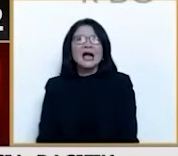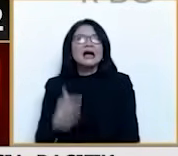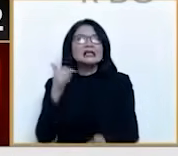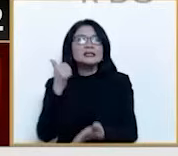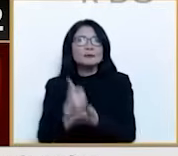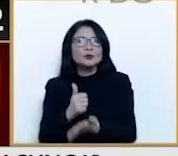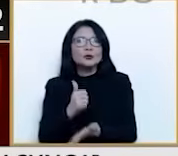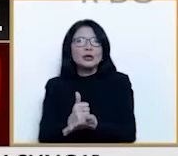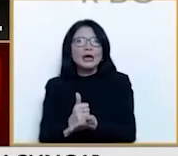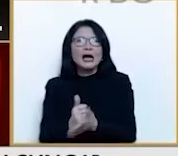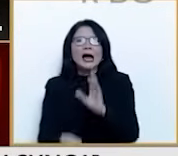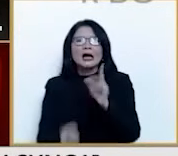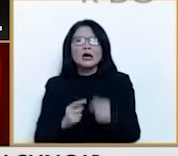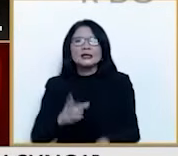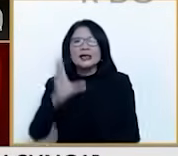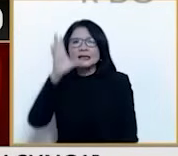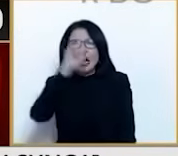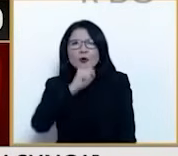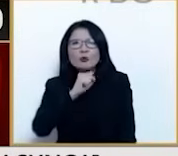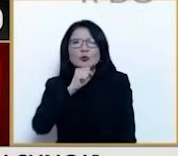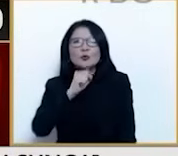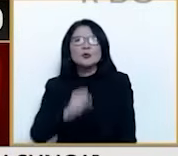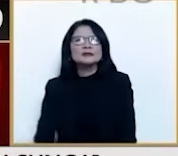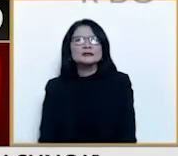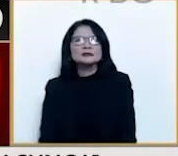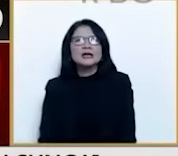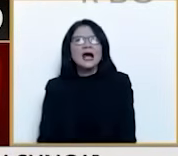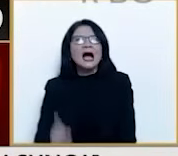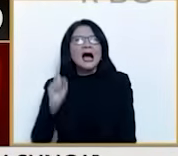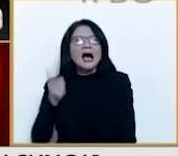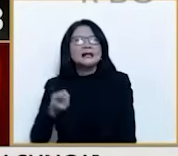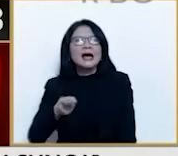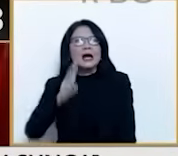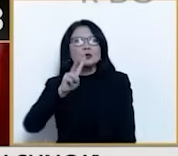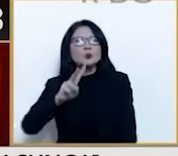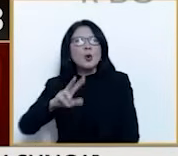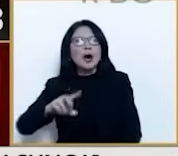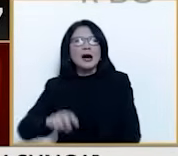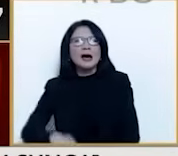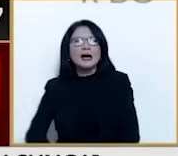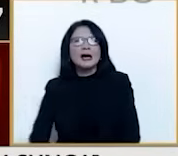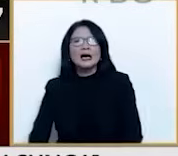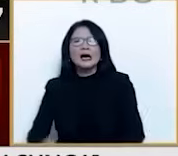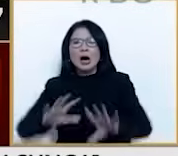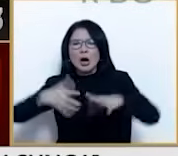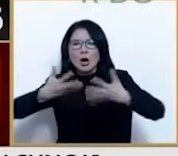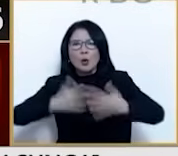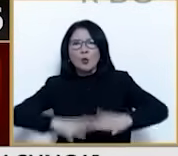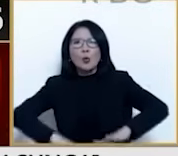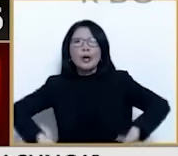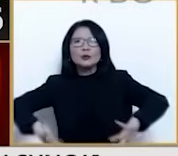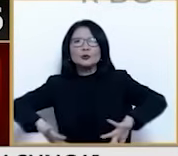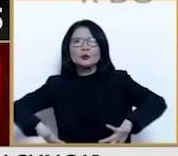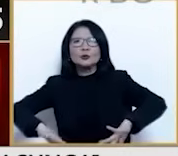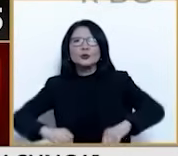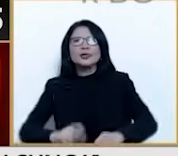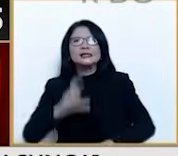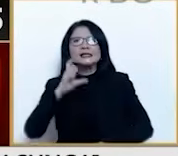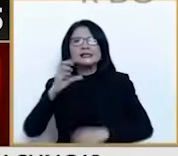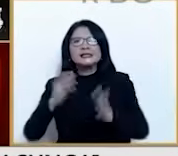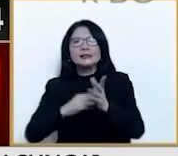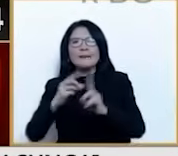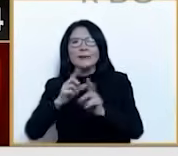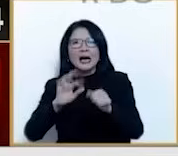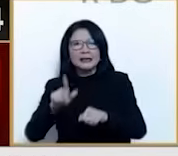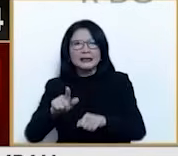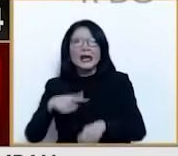sebenarnya kalau kita tahu cara mengatasinya, sudah ada 2 waduk di Sukamahi dan juga waduk Ciawi. Itu